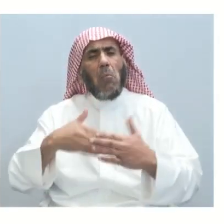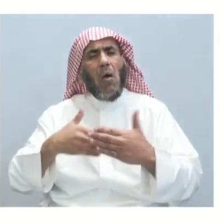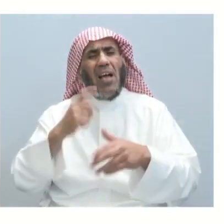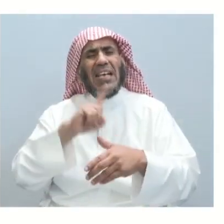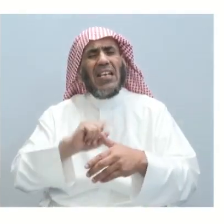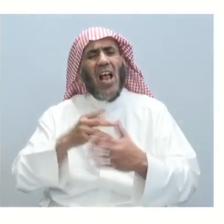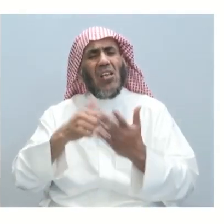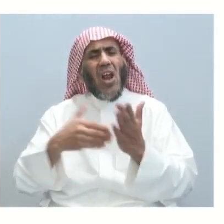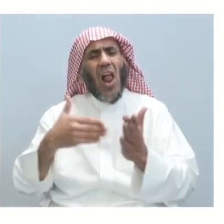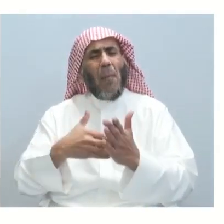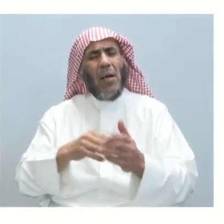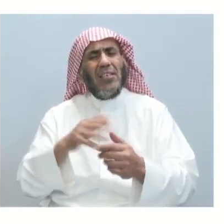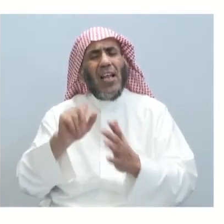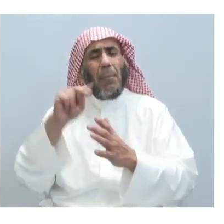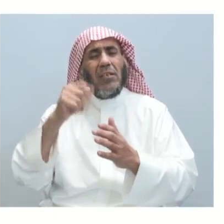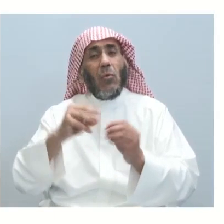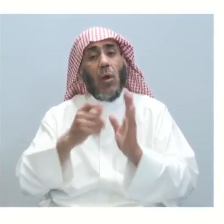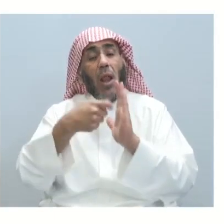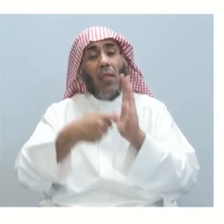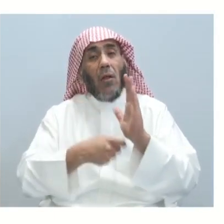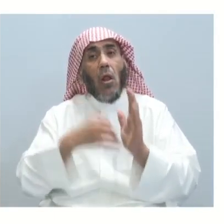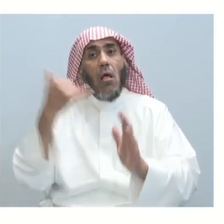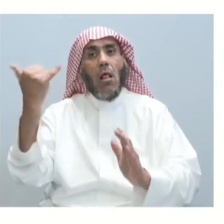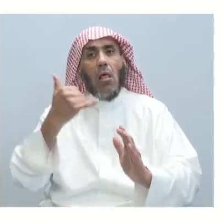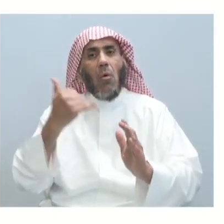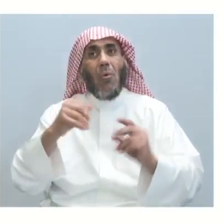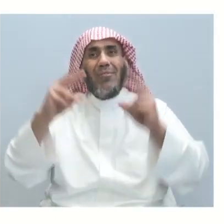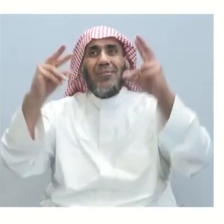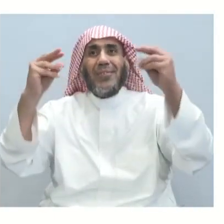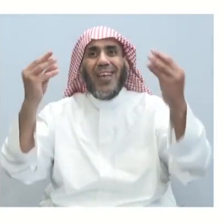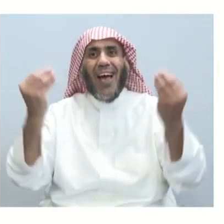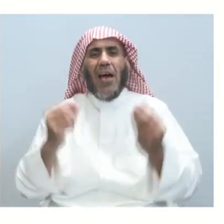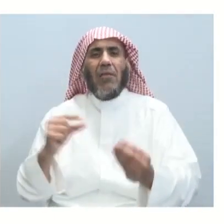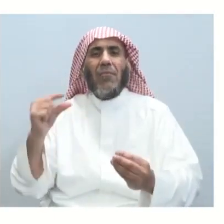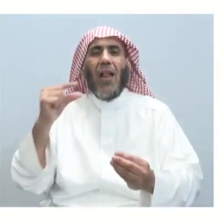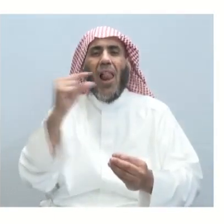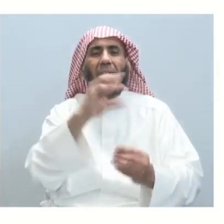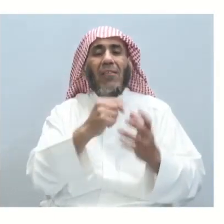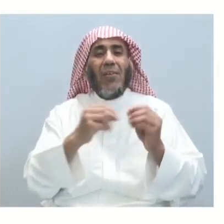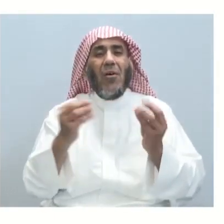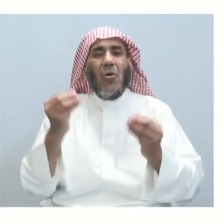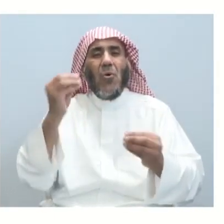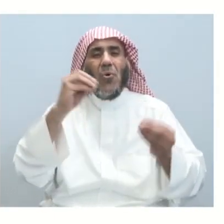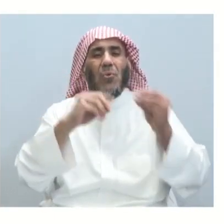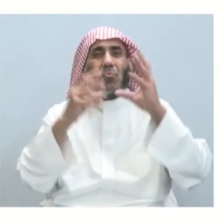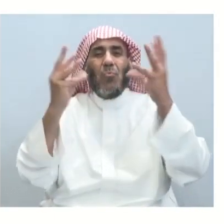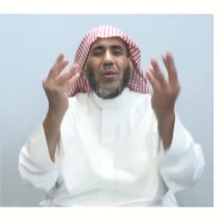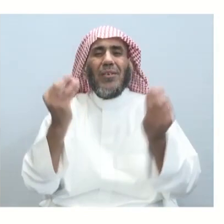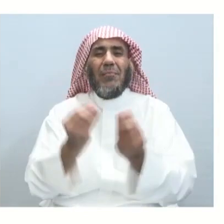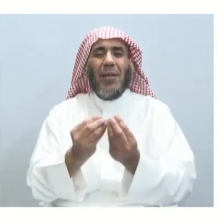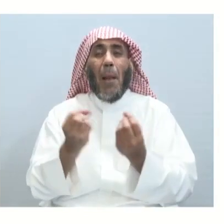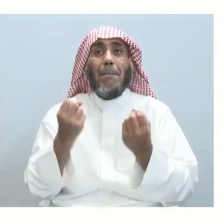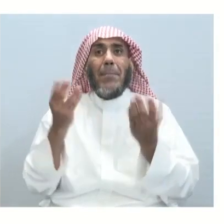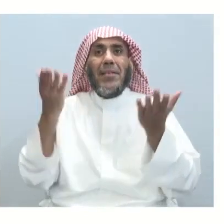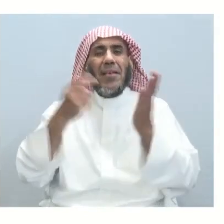العصر العباسي الاول حتى ظهر في النثري الاهتمام بالزخارف اللفظيه المتمثله في المحسنات البديعيه التي بدات